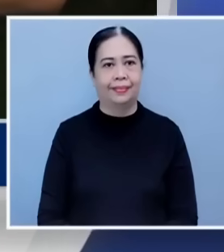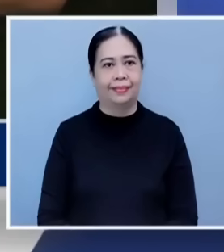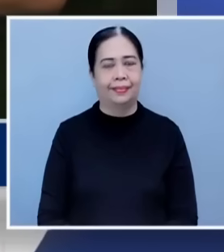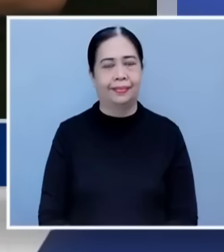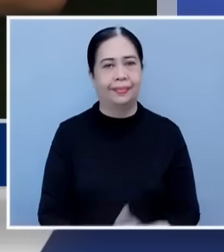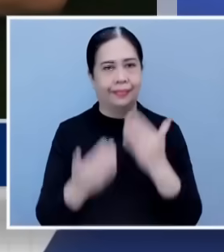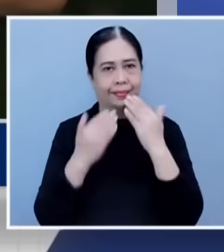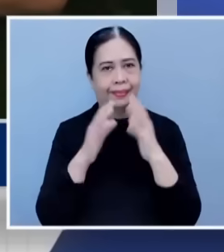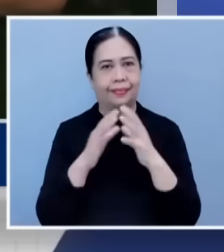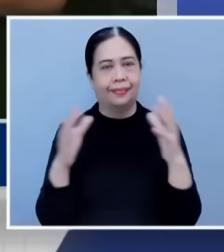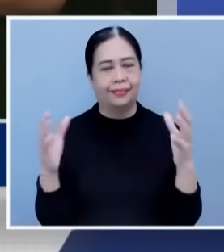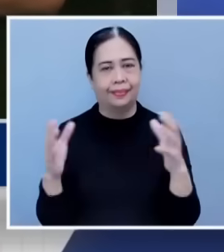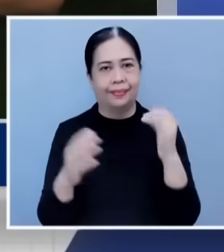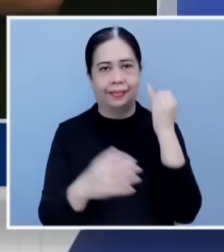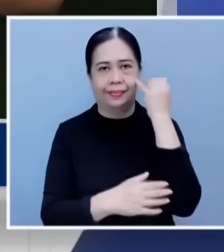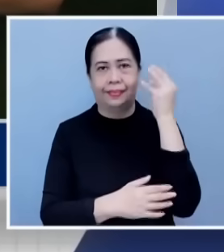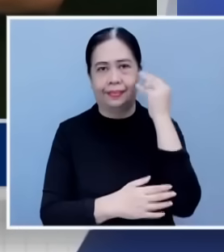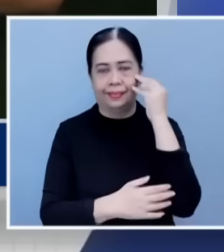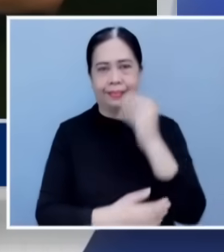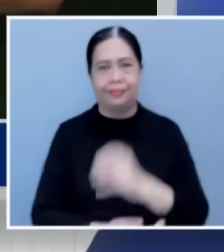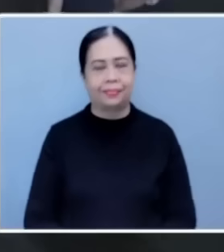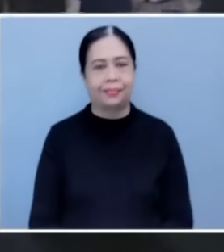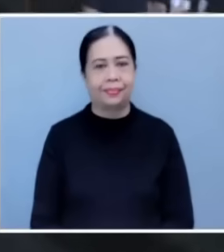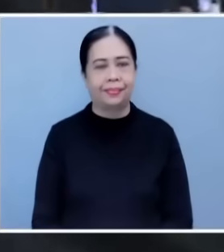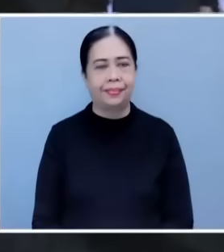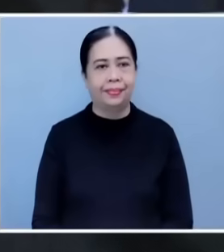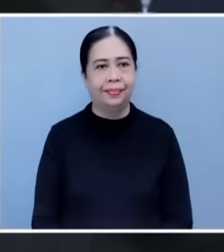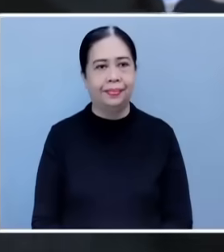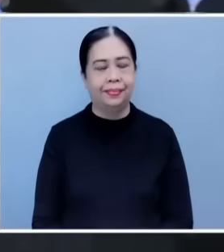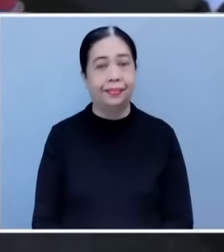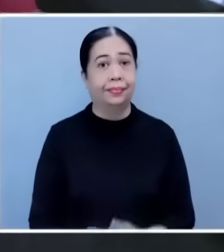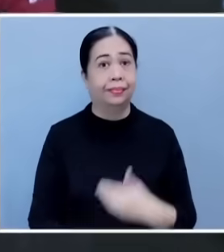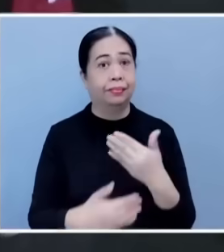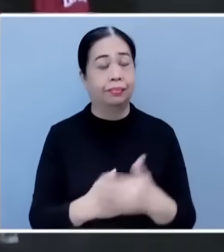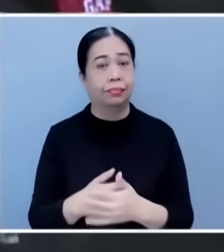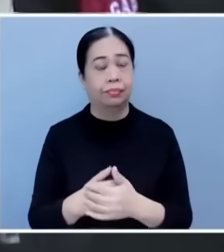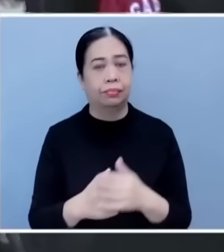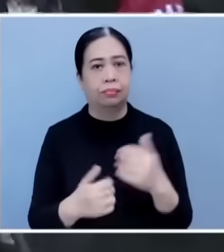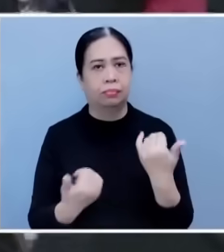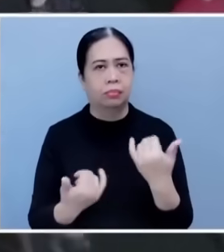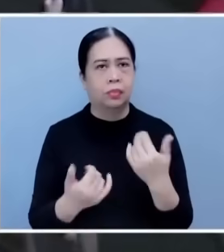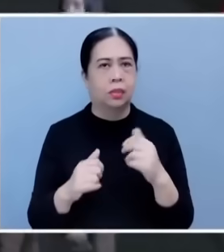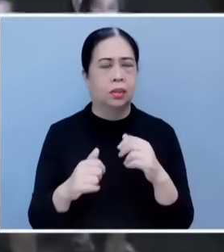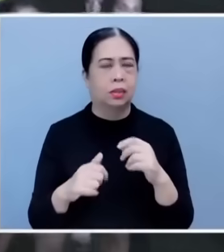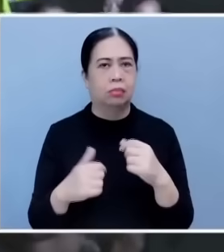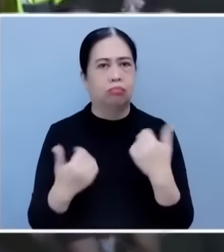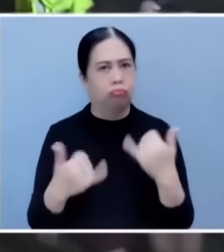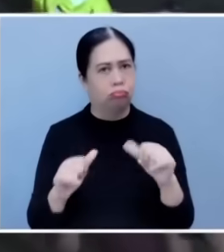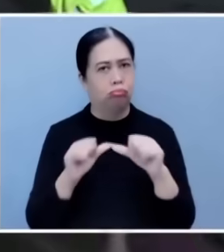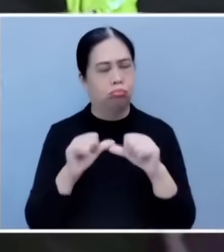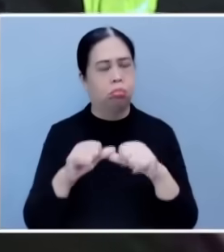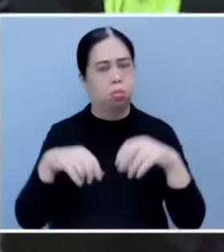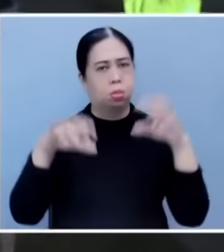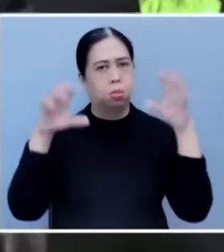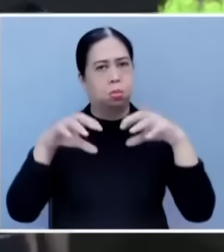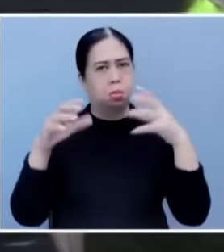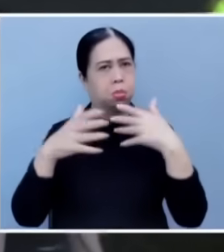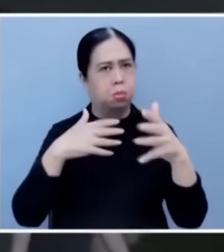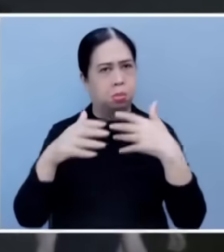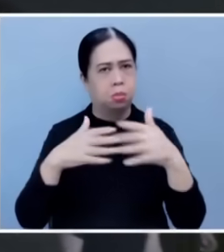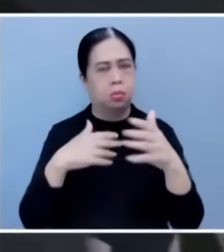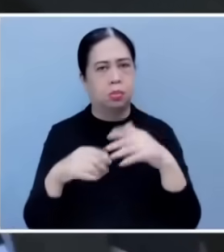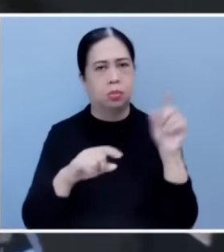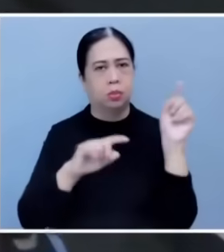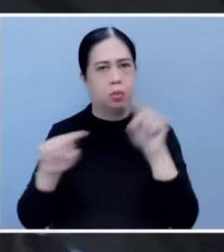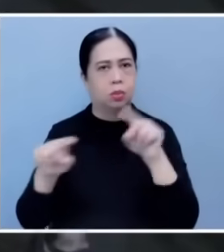Maraming salamat, Jervis Manahan. Samantala, hindi rin napigilan ng ulan ang mga kapamilya natin sa